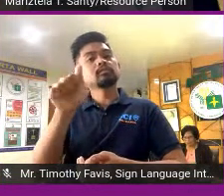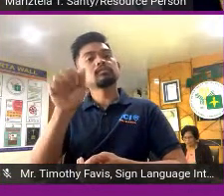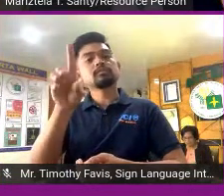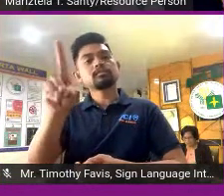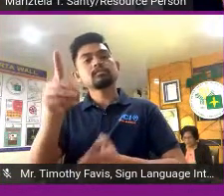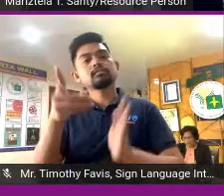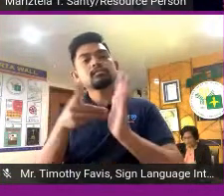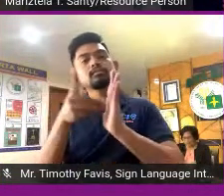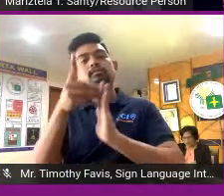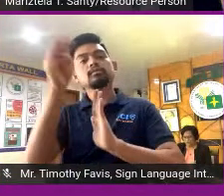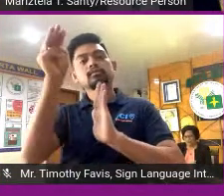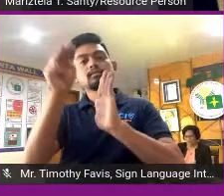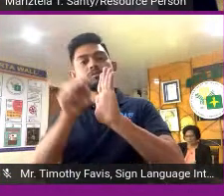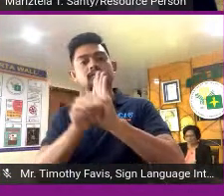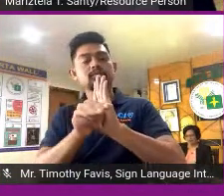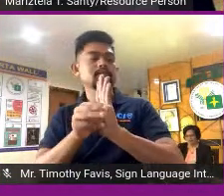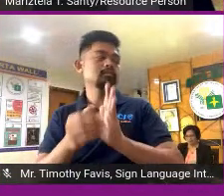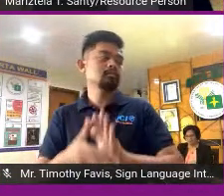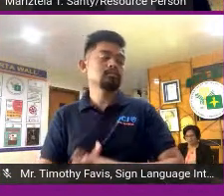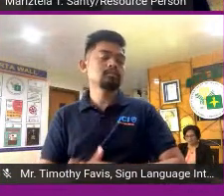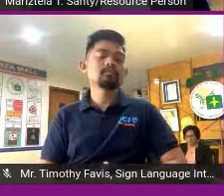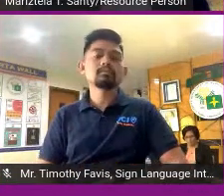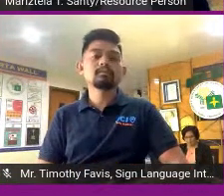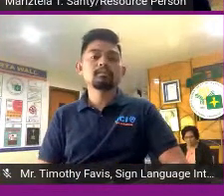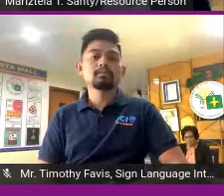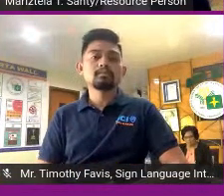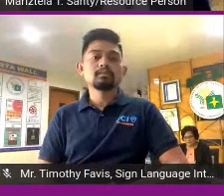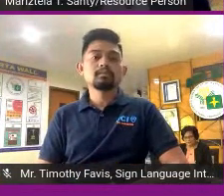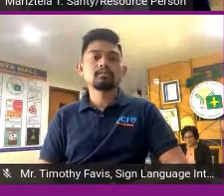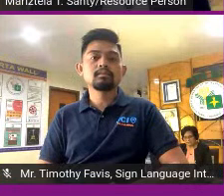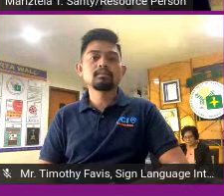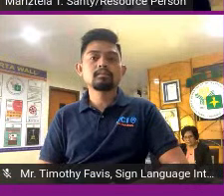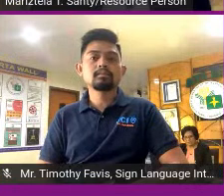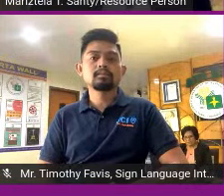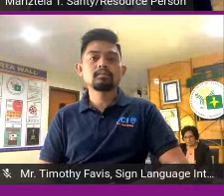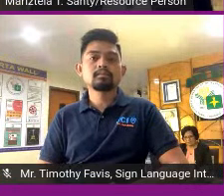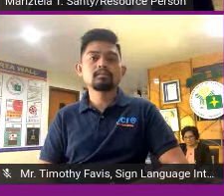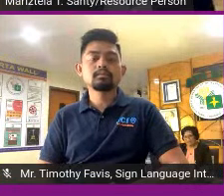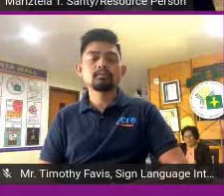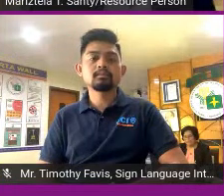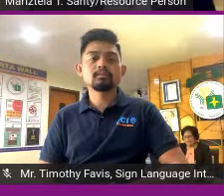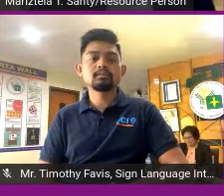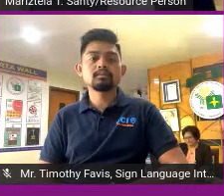nitong GAD or Gender and Development Programs.